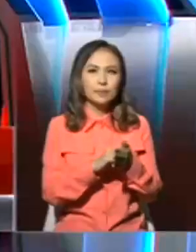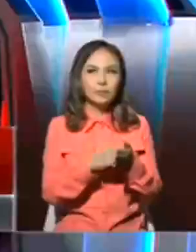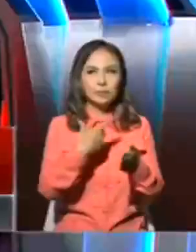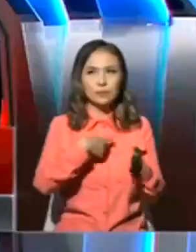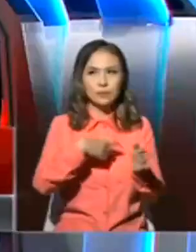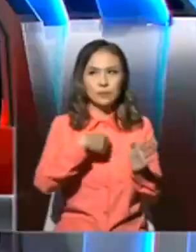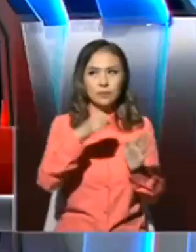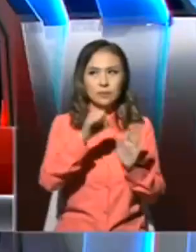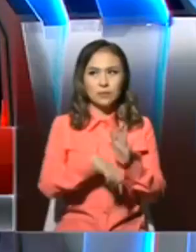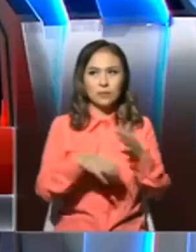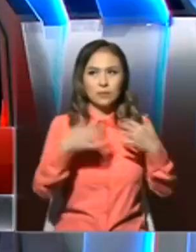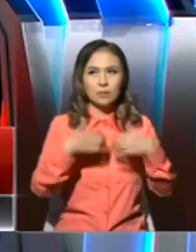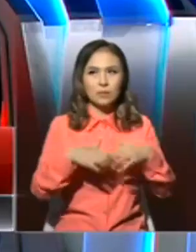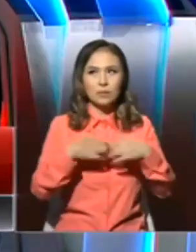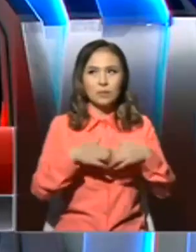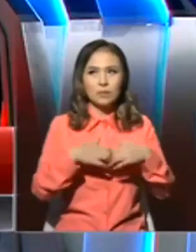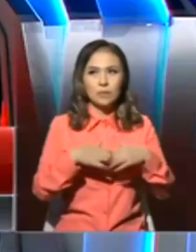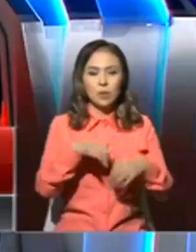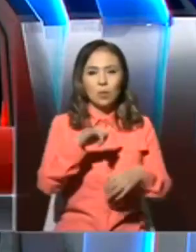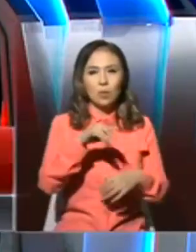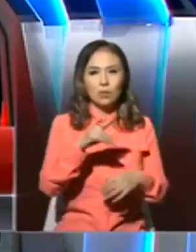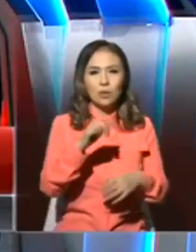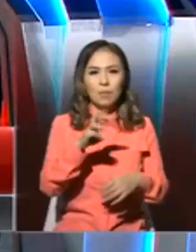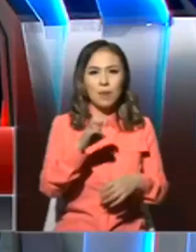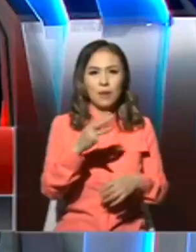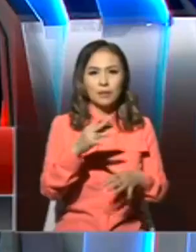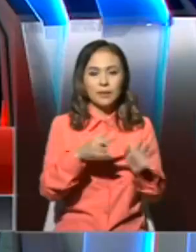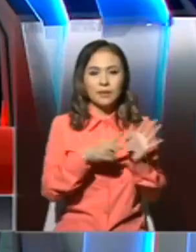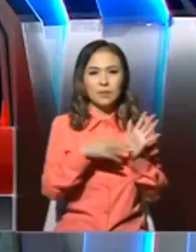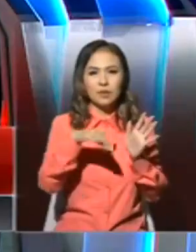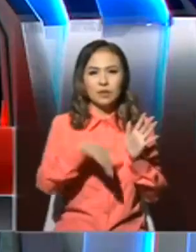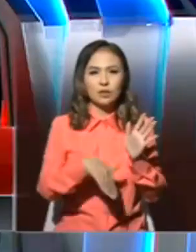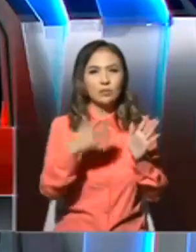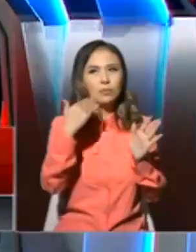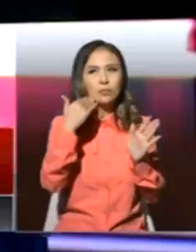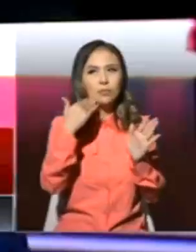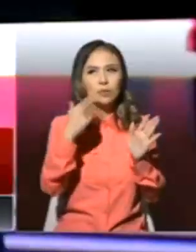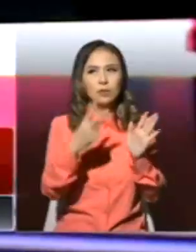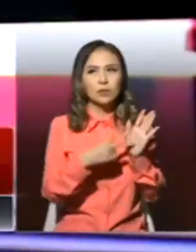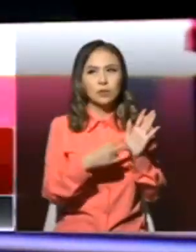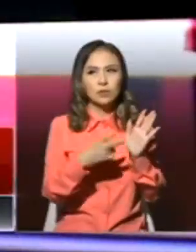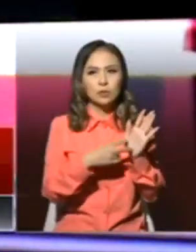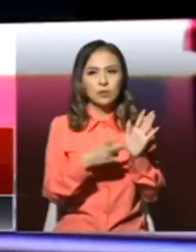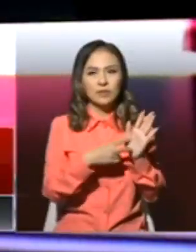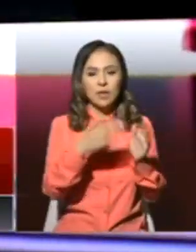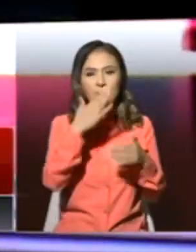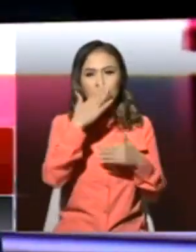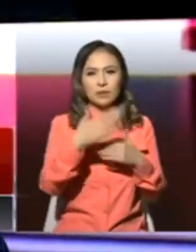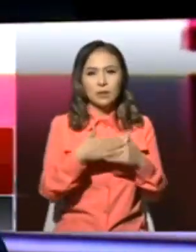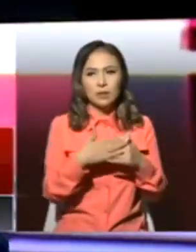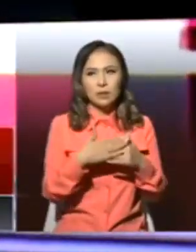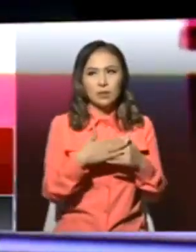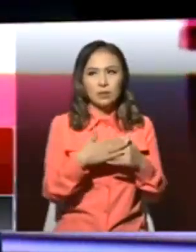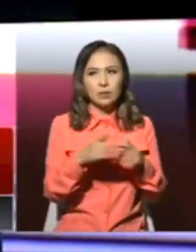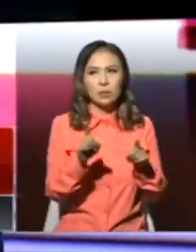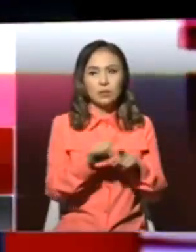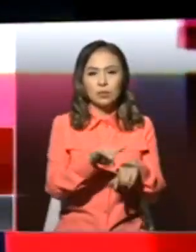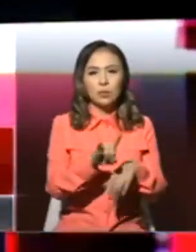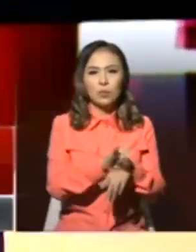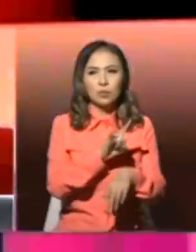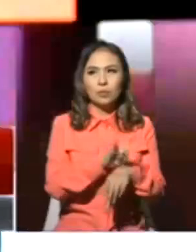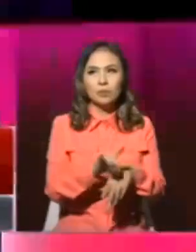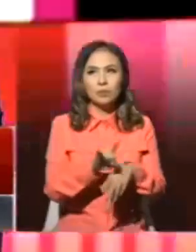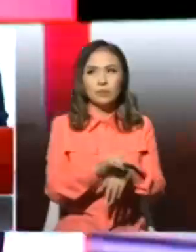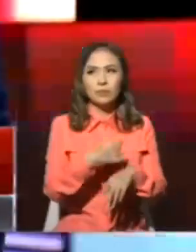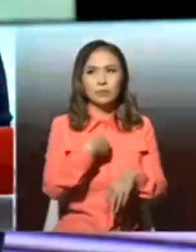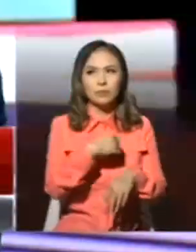Өз-өзіне қол жұмсағандардың саны осы лудоманиядан 7 мыңға жуық дейді. 700-ге жуық дейді. Ол да өтірік.